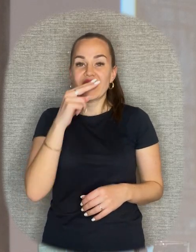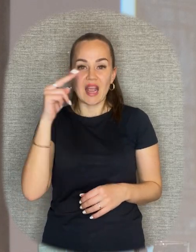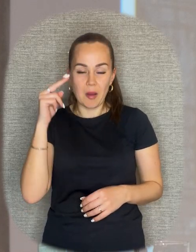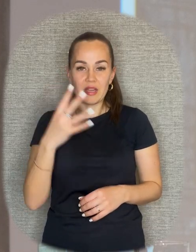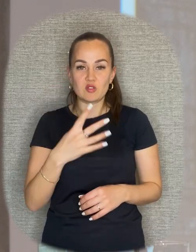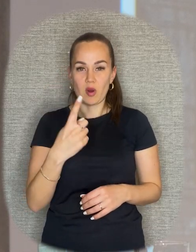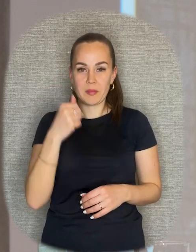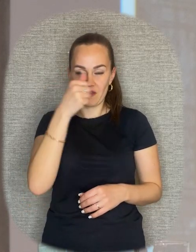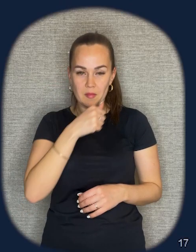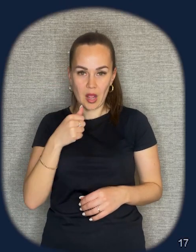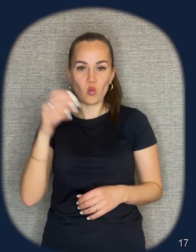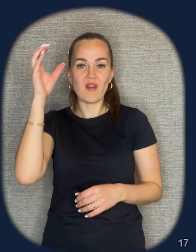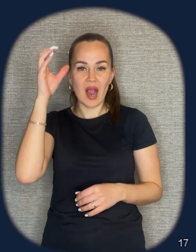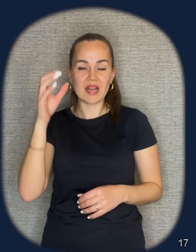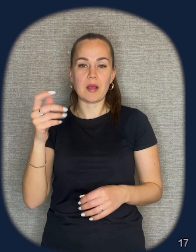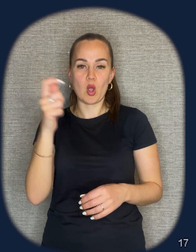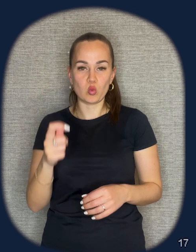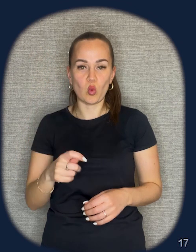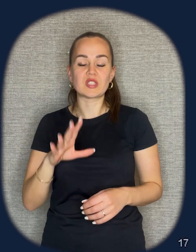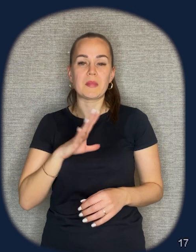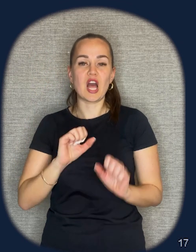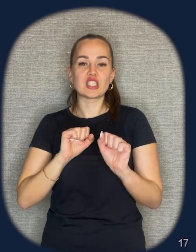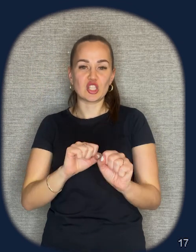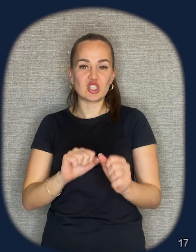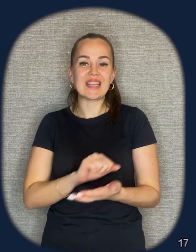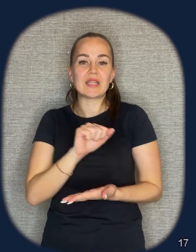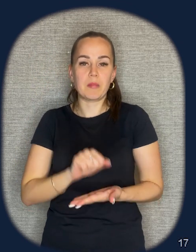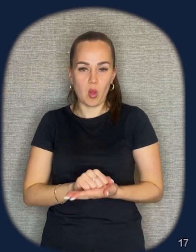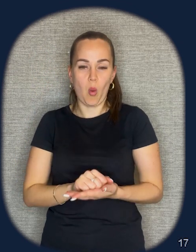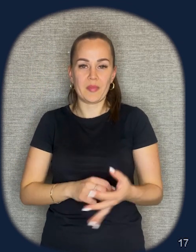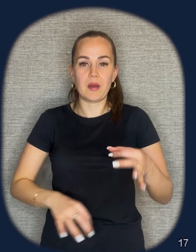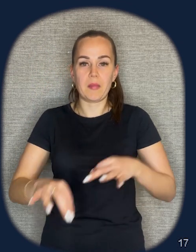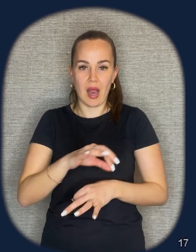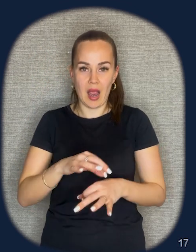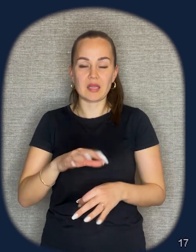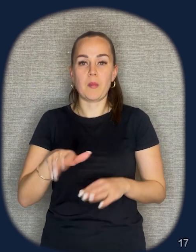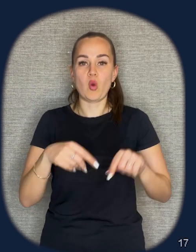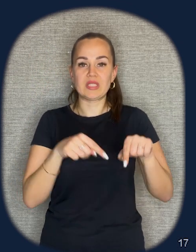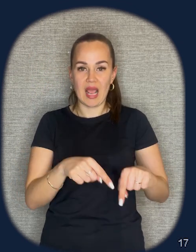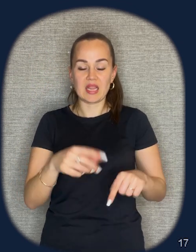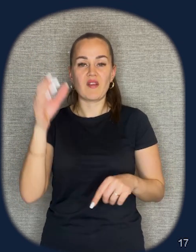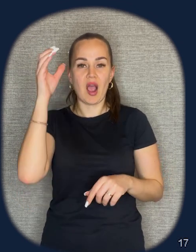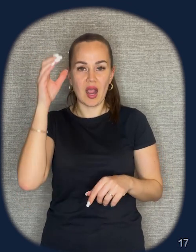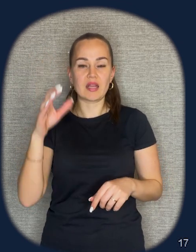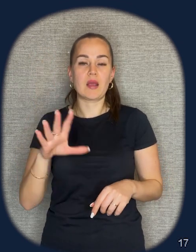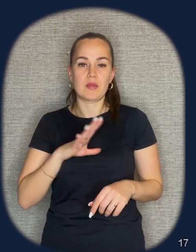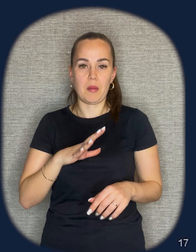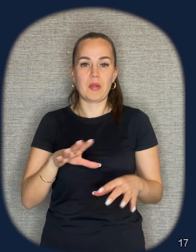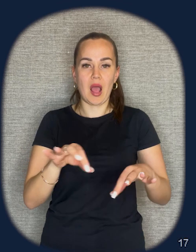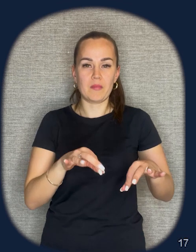перво сорок чего года 6 декабря со года в академии художеств проходила зата